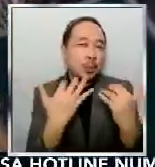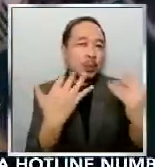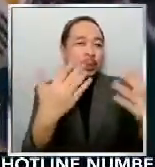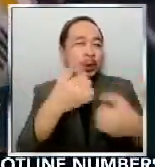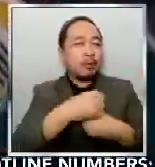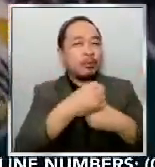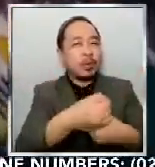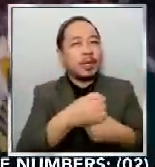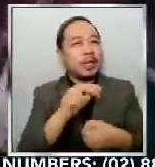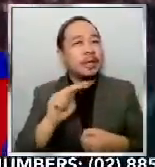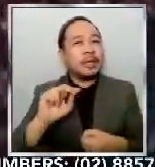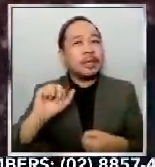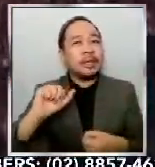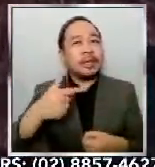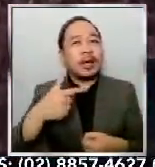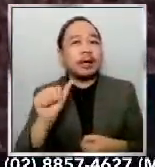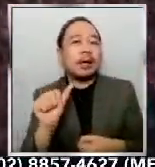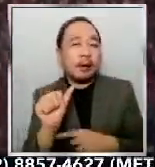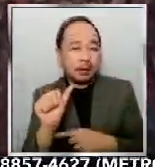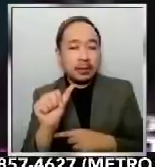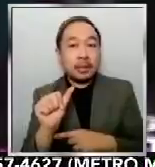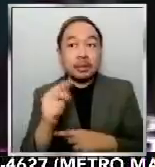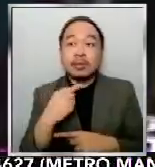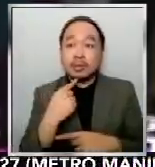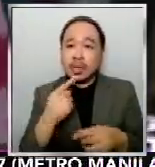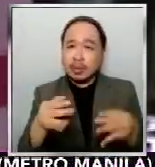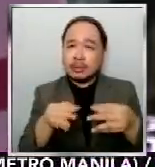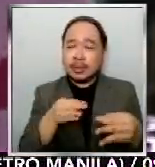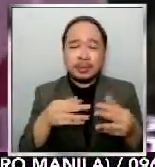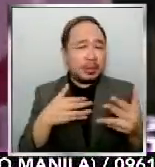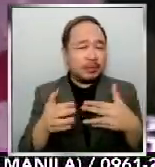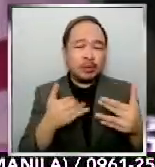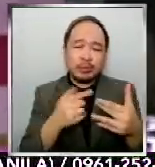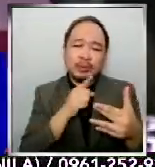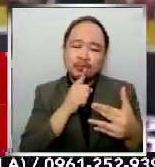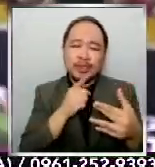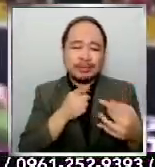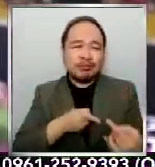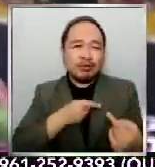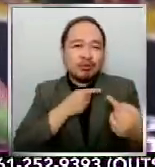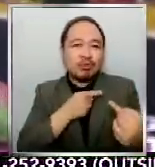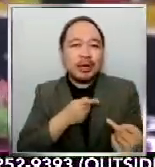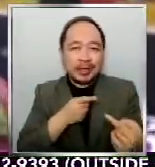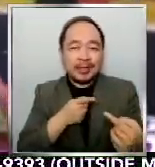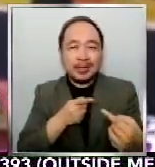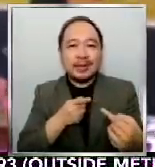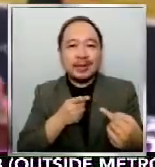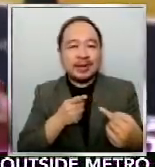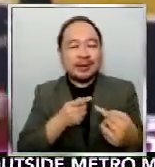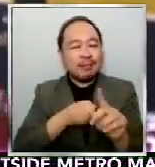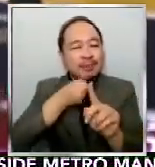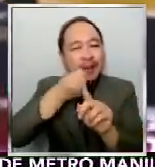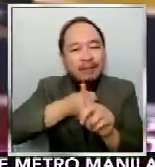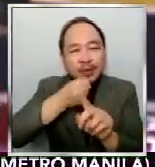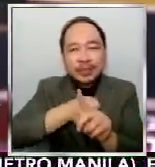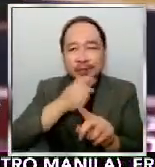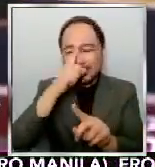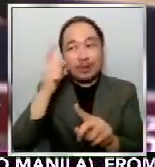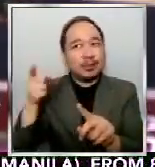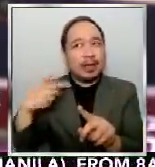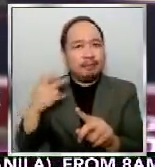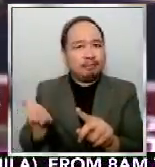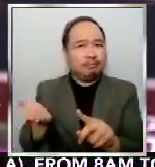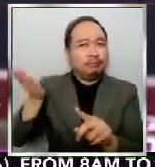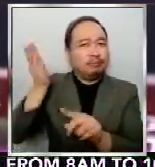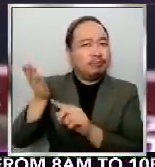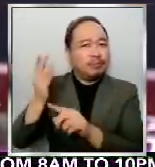niya sinabi na sa kabila ng mahirap na laban dahil sa malalaking kalaban sa politika, malakas daw ang kanyang loob dahil sa mga